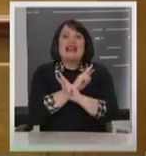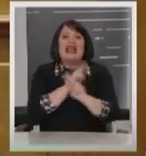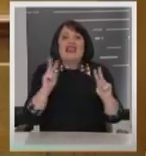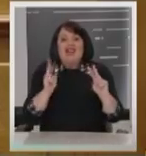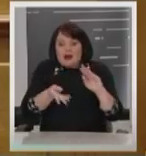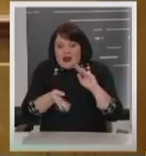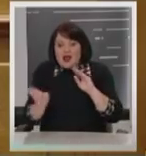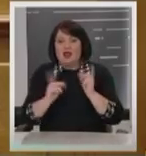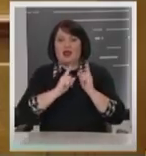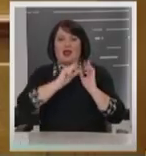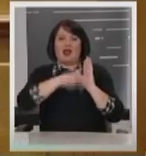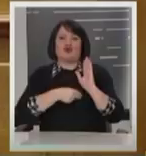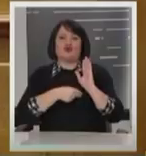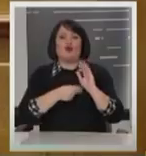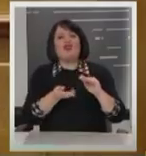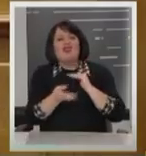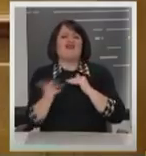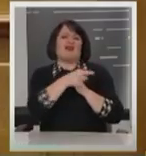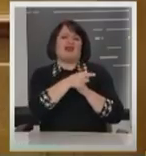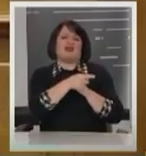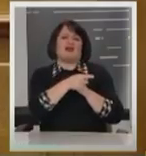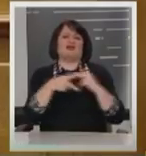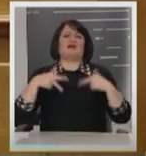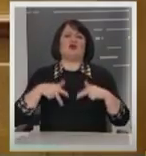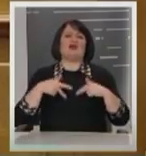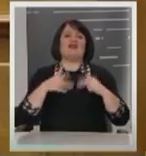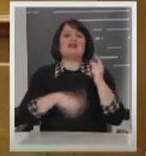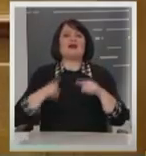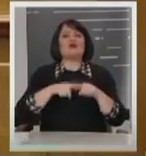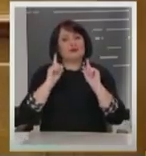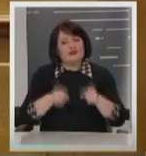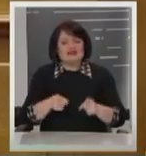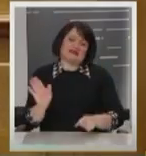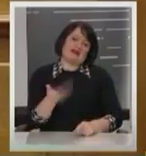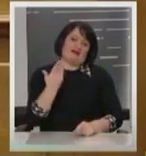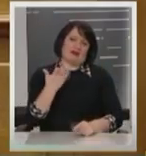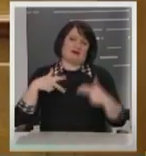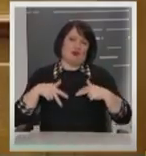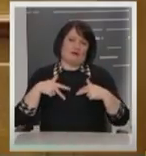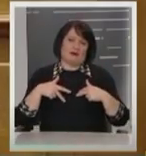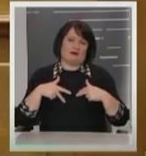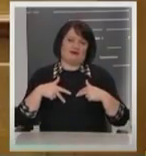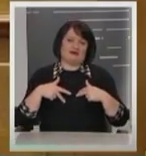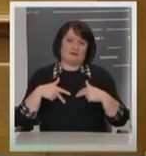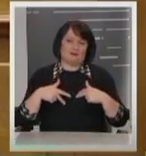Η έξοδός σας από την εξουσία με τη βροντερή ετυμιγορία του ελληνικού λαού.